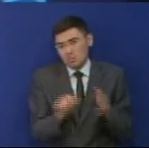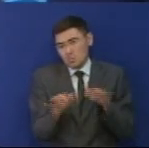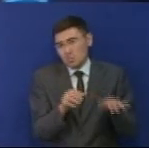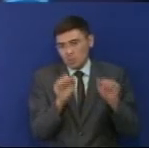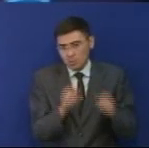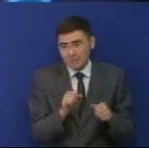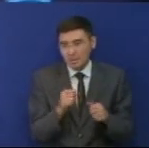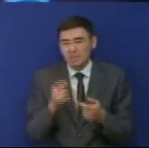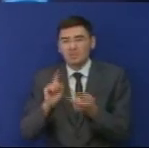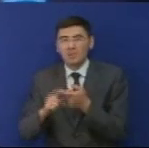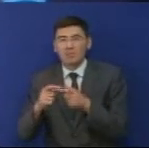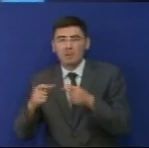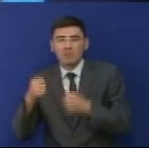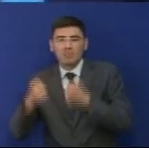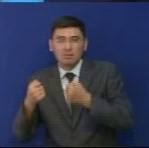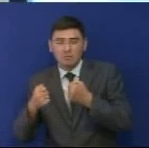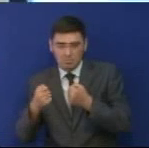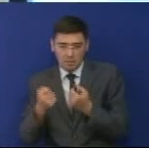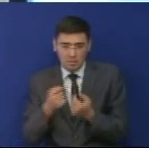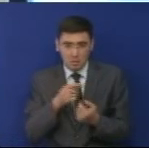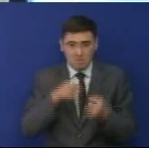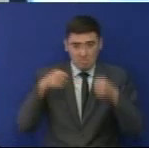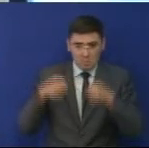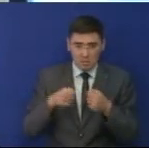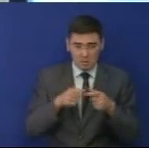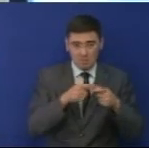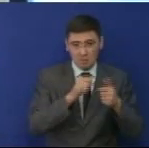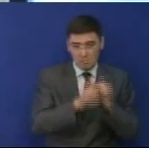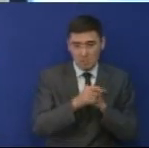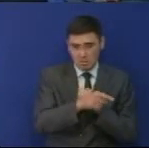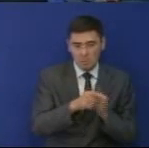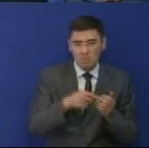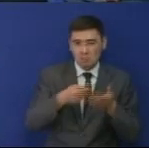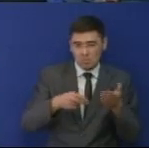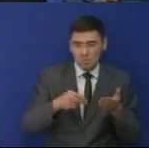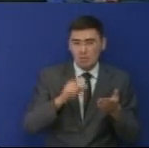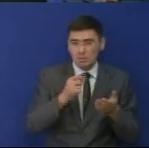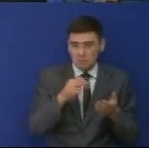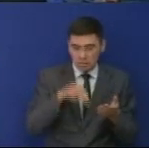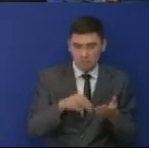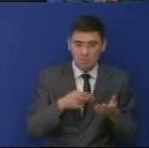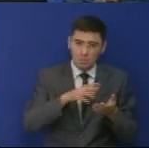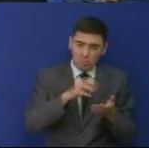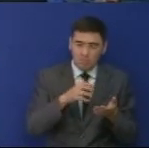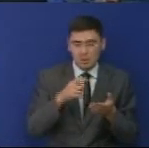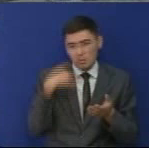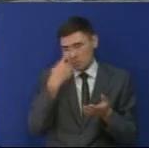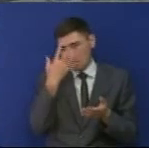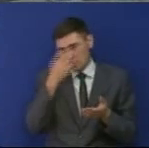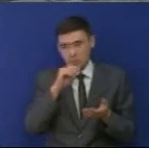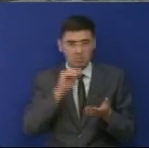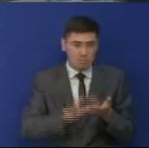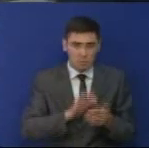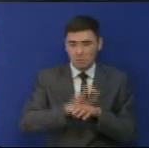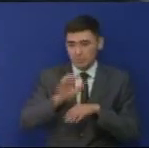отправить заявление на водительское удостоверение, необходимо просто сфотографировать себя и свою подпись, затем загрузить его на компьютер. Если вы продаете